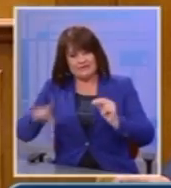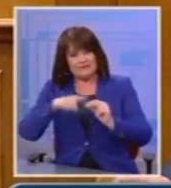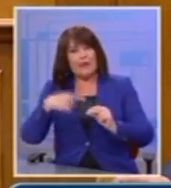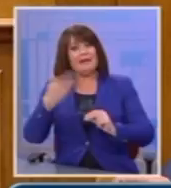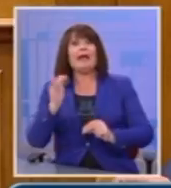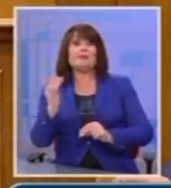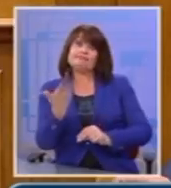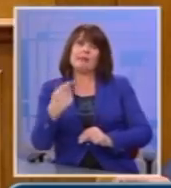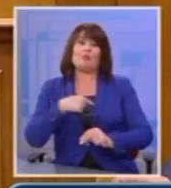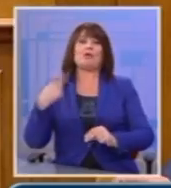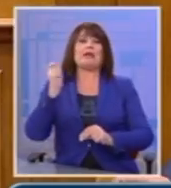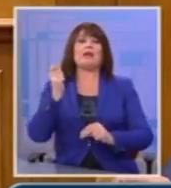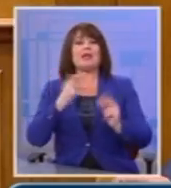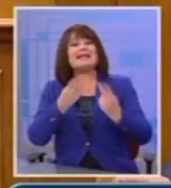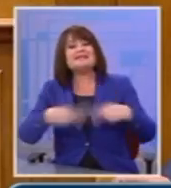Όταν